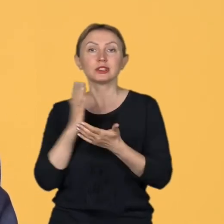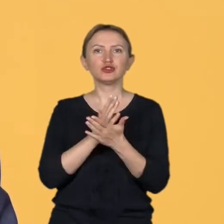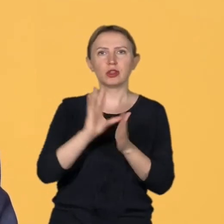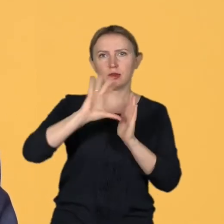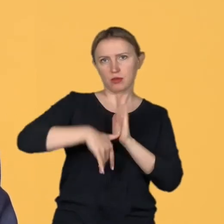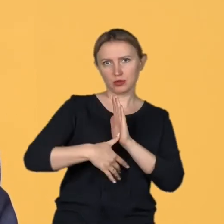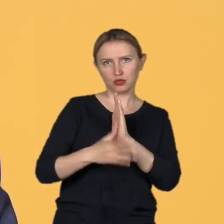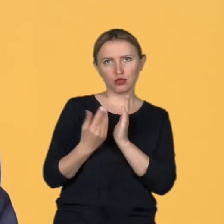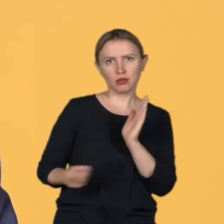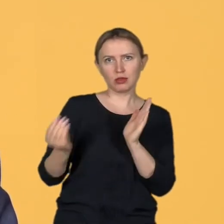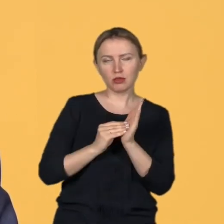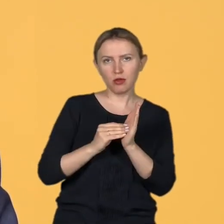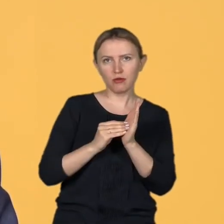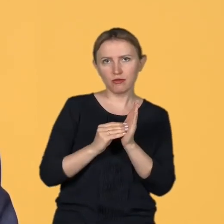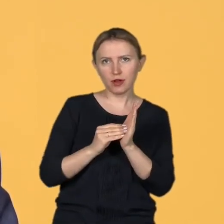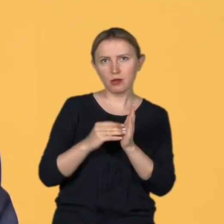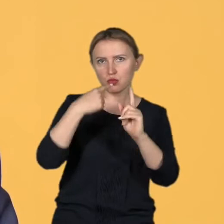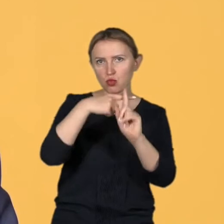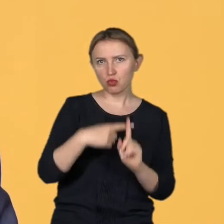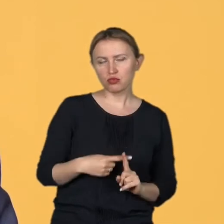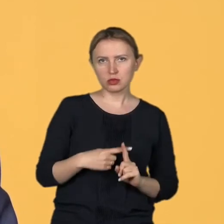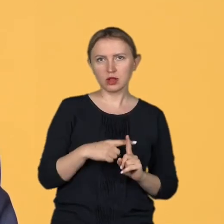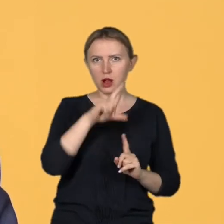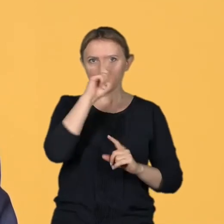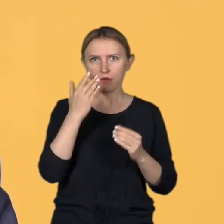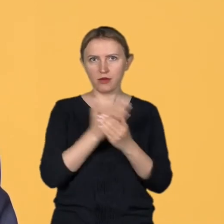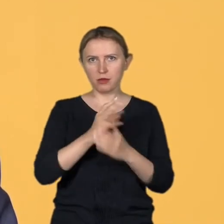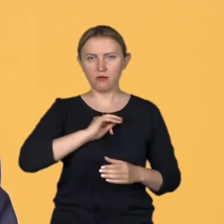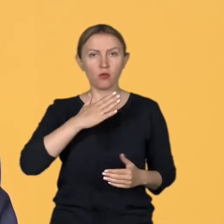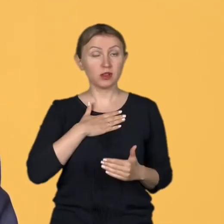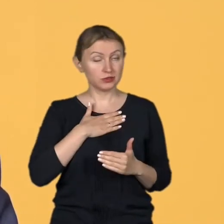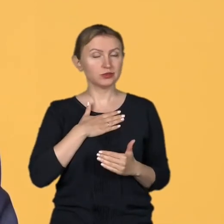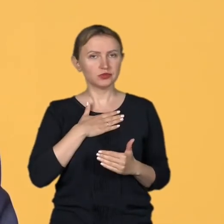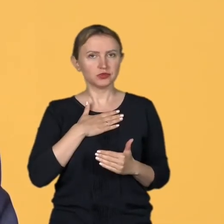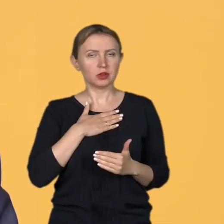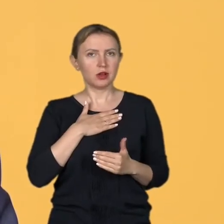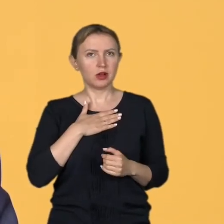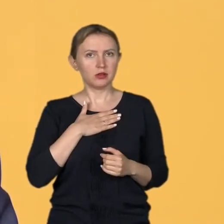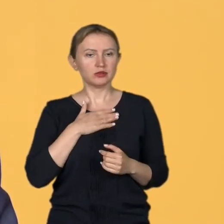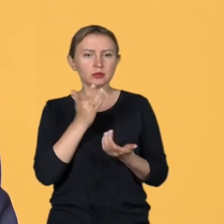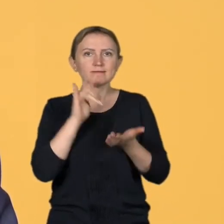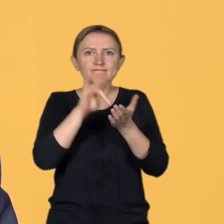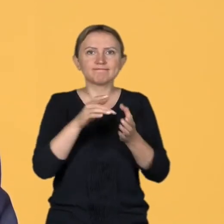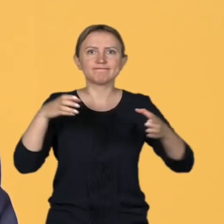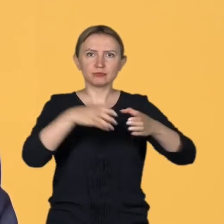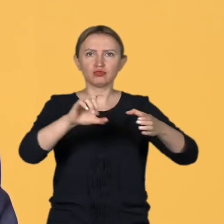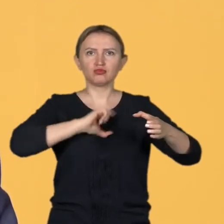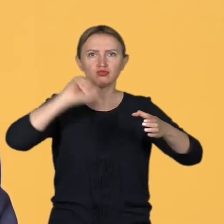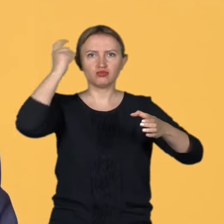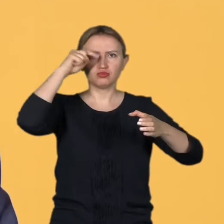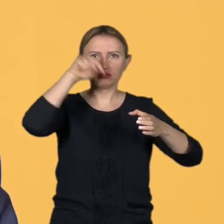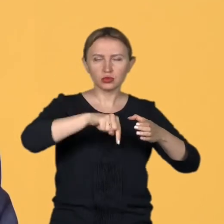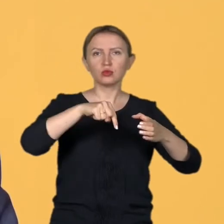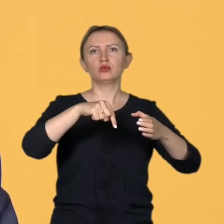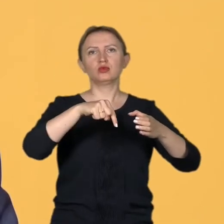miastach były dodatkowe atuty dla przedsiębiorcy do tego, żeby lokował swoją centralę, swój